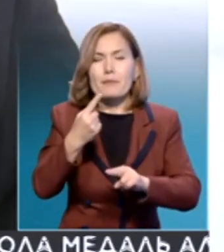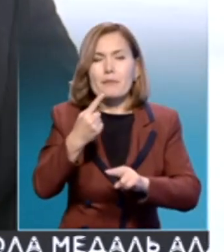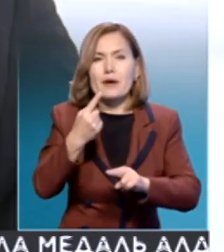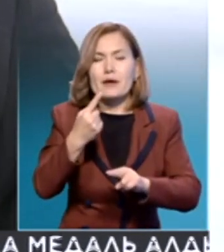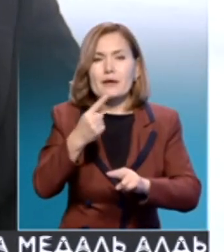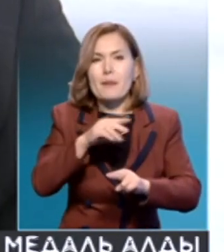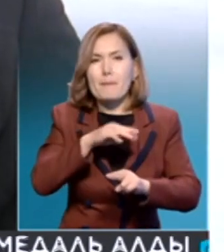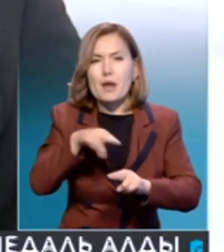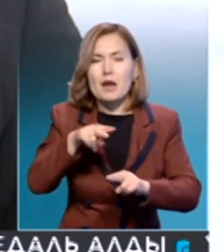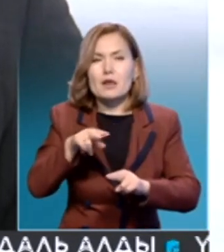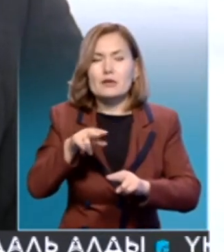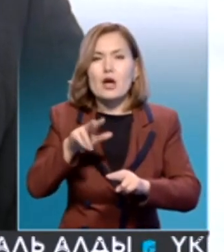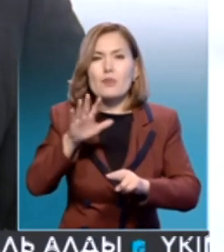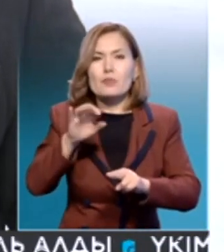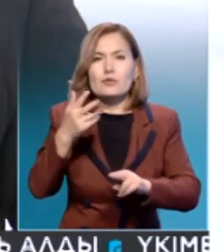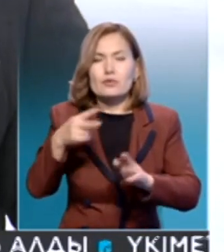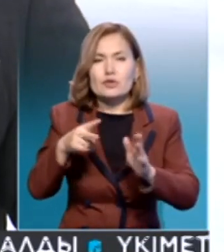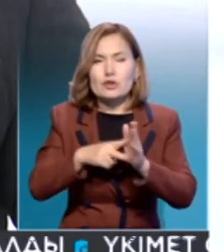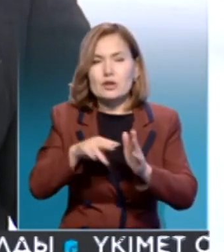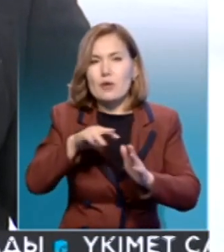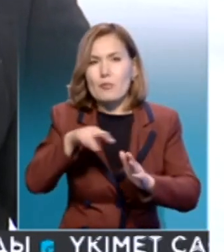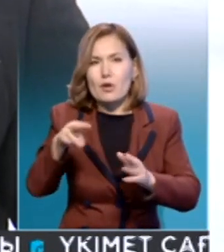1 миллиард 537 миллион теңгеге